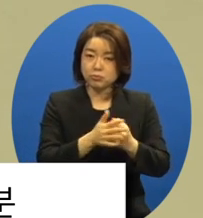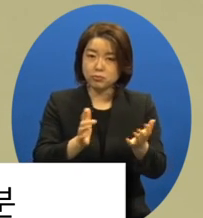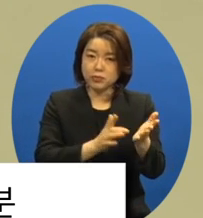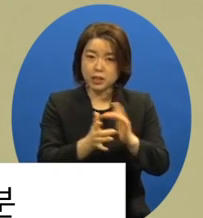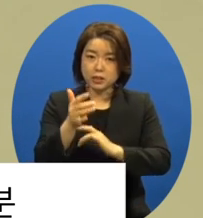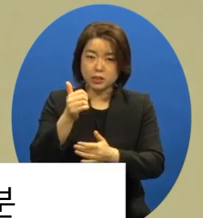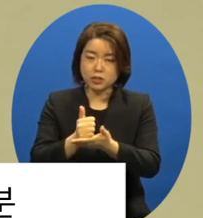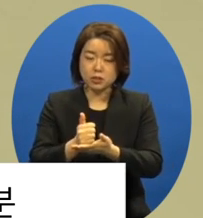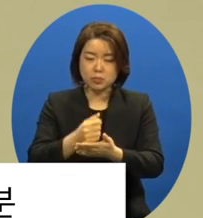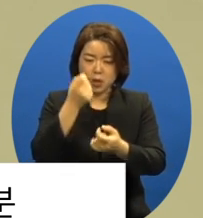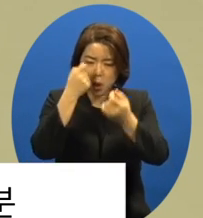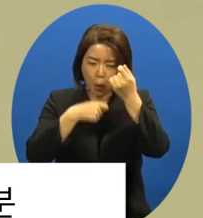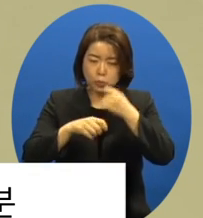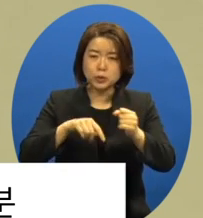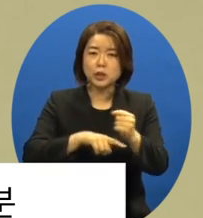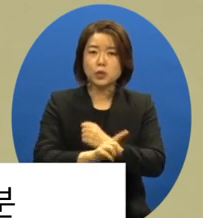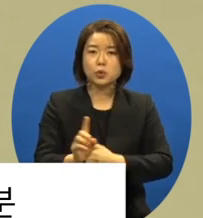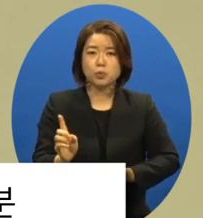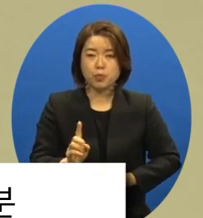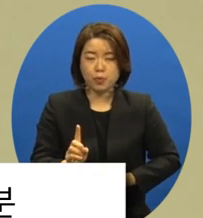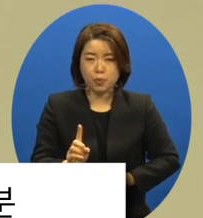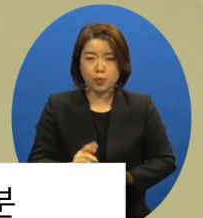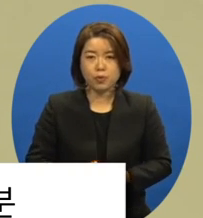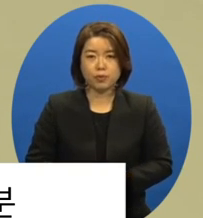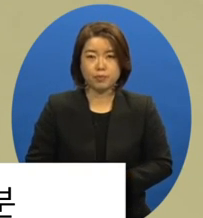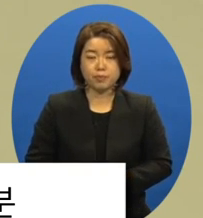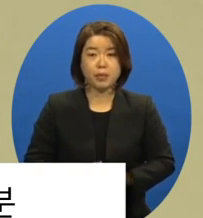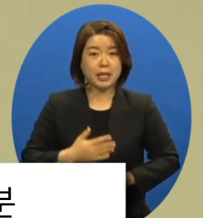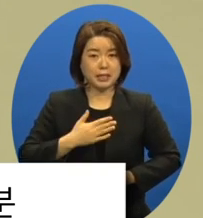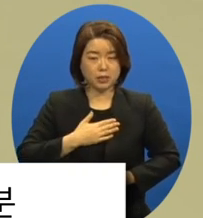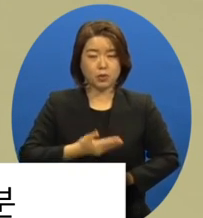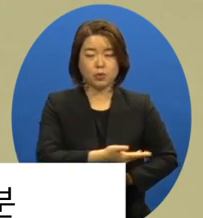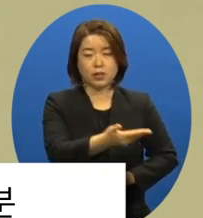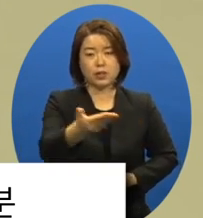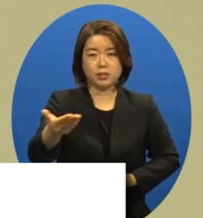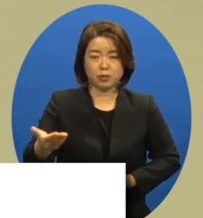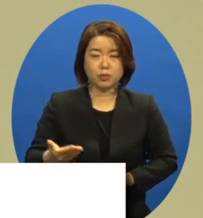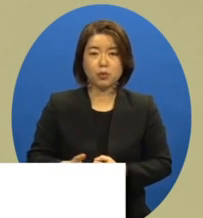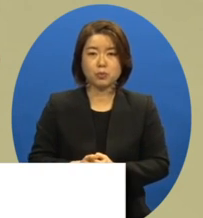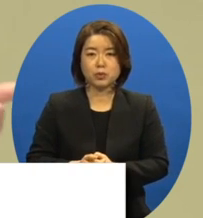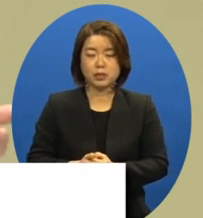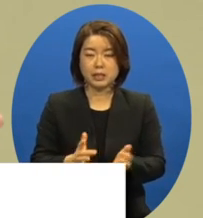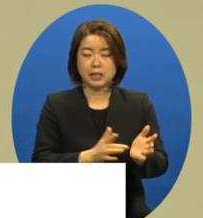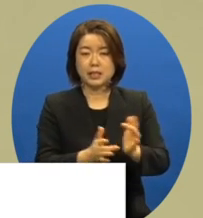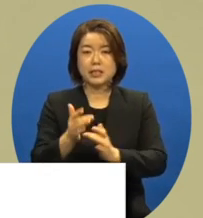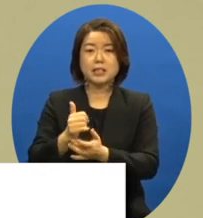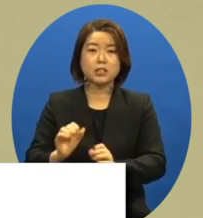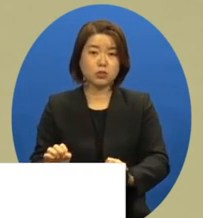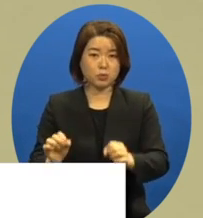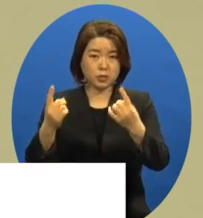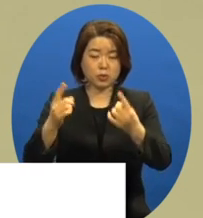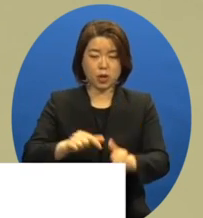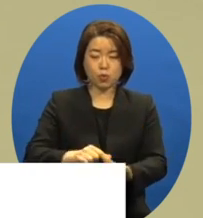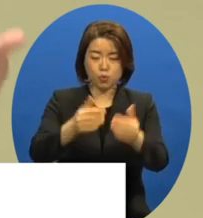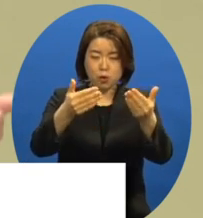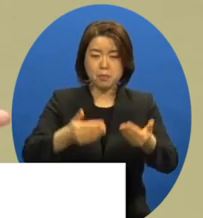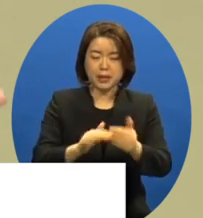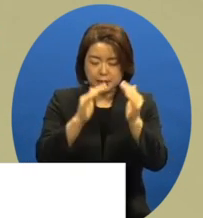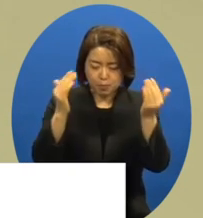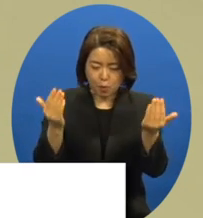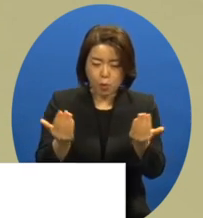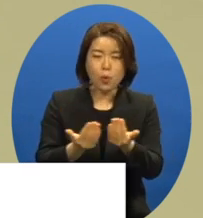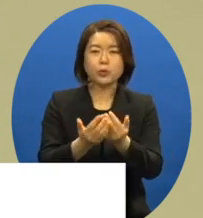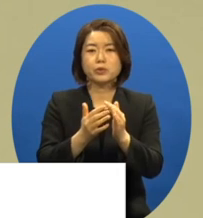예수님께서 그렇게 우셨던 것은 저와 여러분, 예수님으로 인하여 구원받을 모든